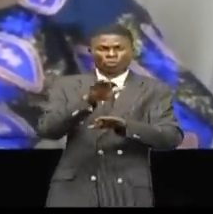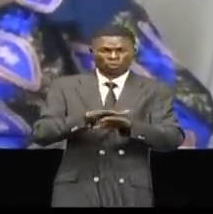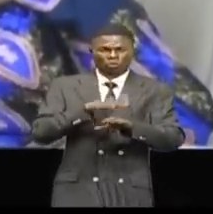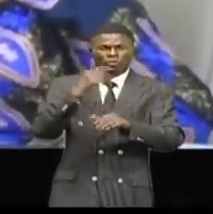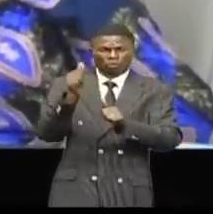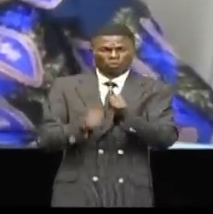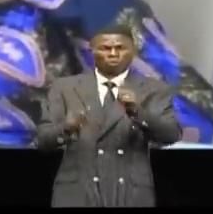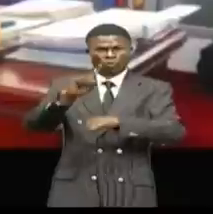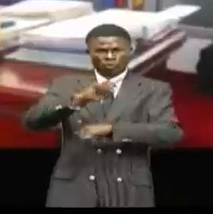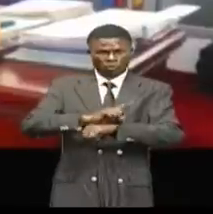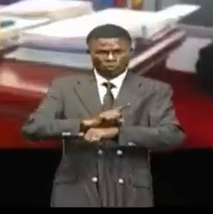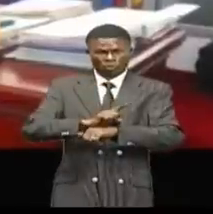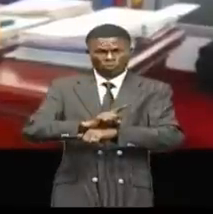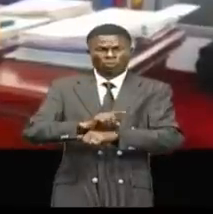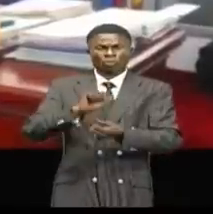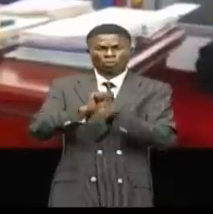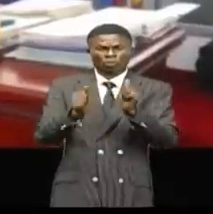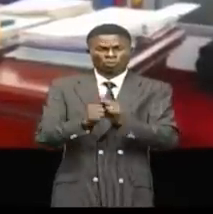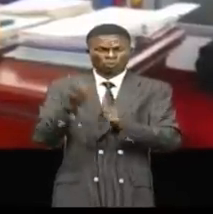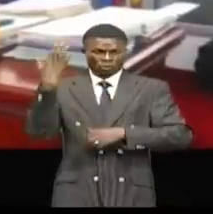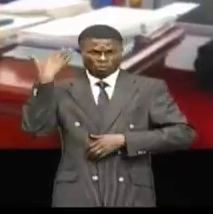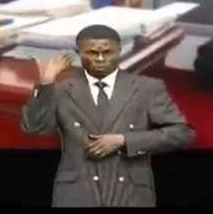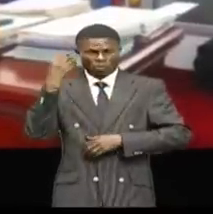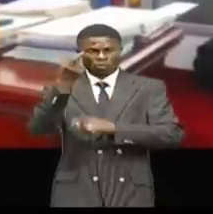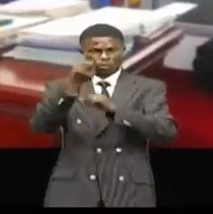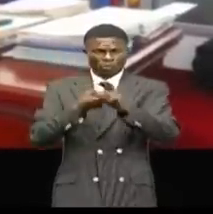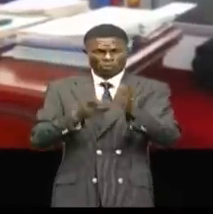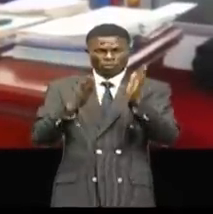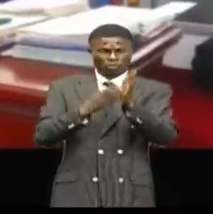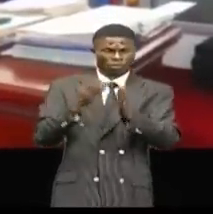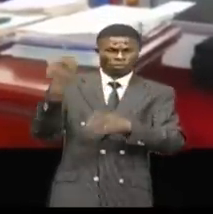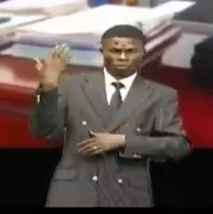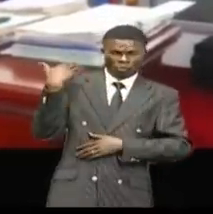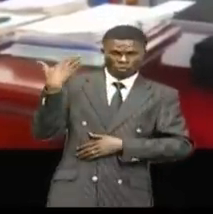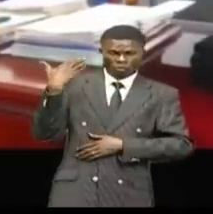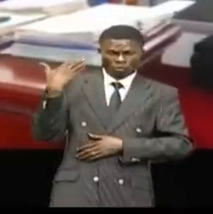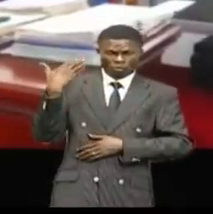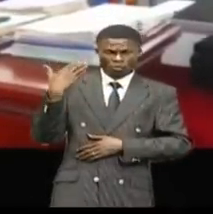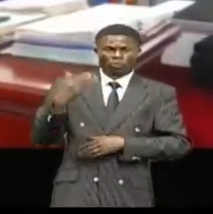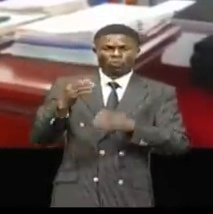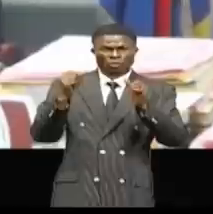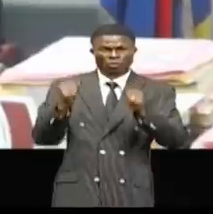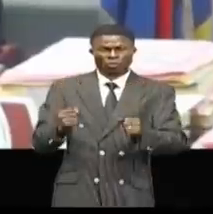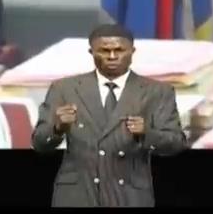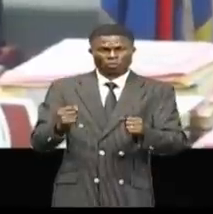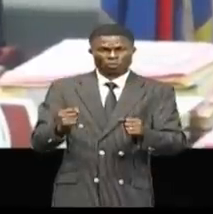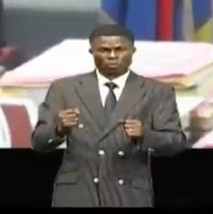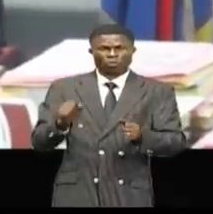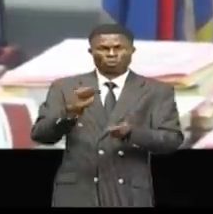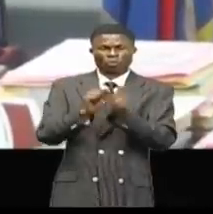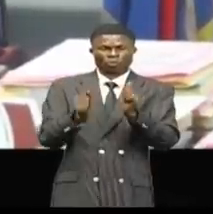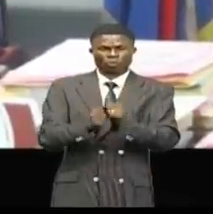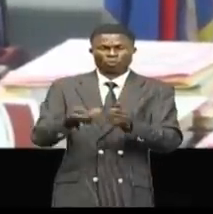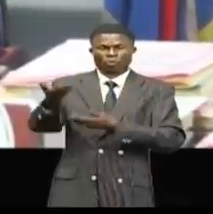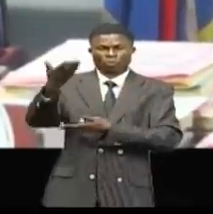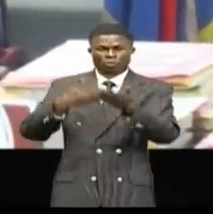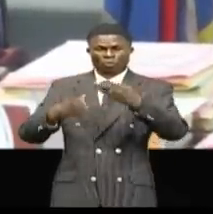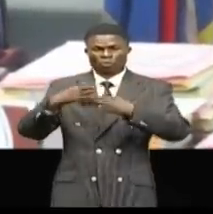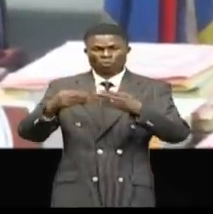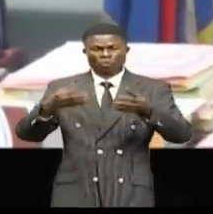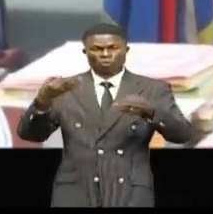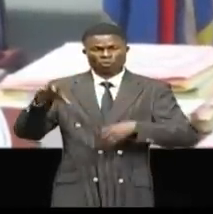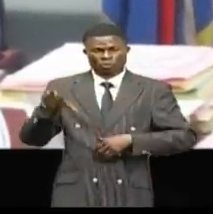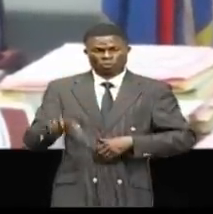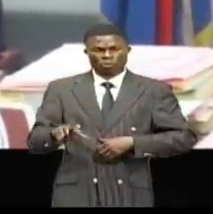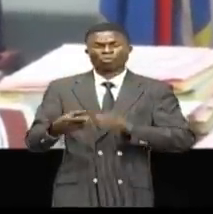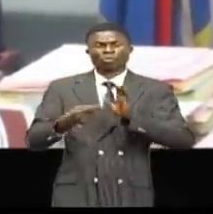hebdomadaire de prise antérieure amorcé depuis le mois de septembre dernier, le maintien de la stabilité sur le marché de change, reflétant